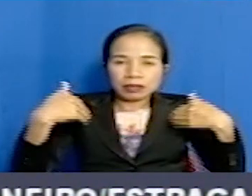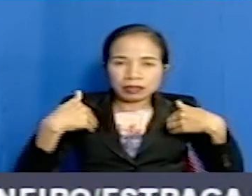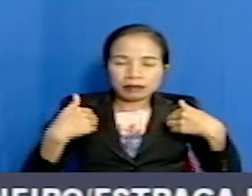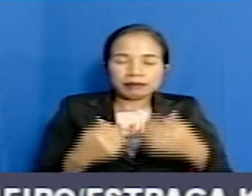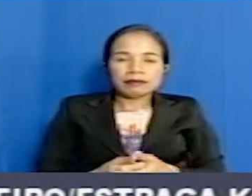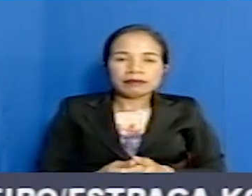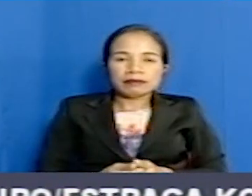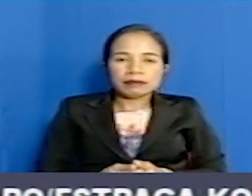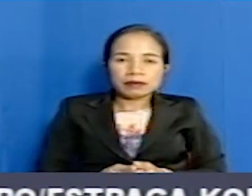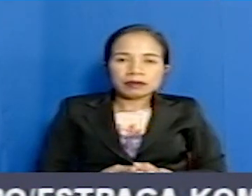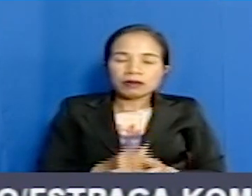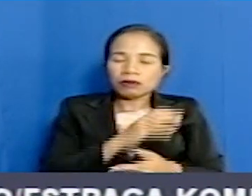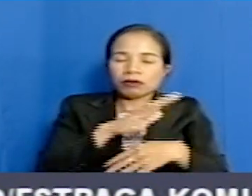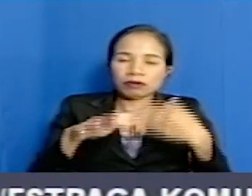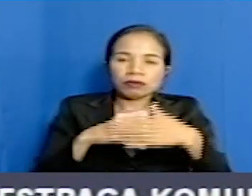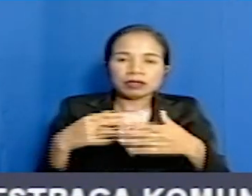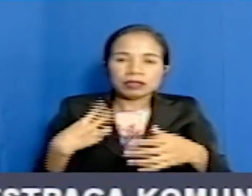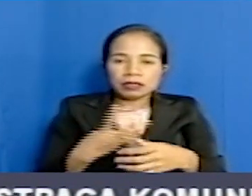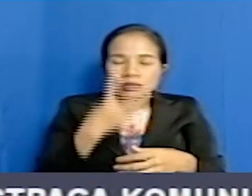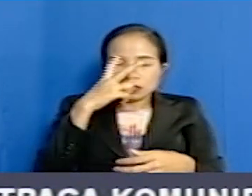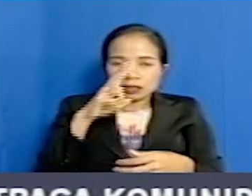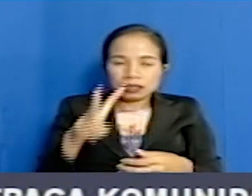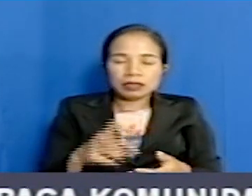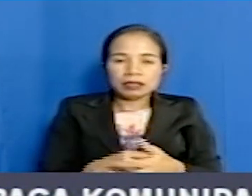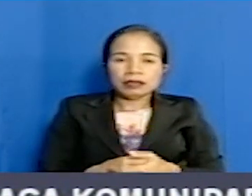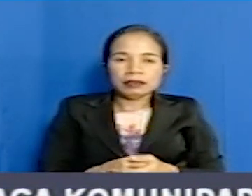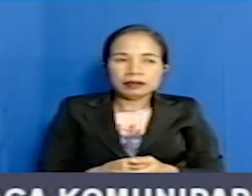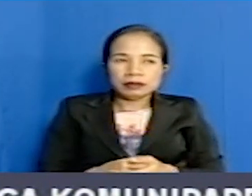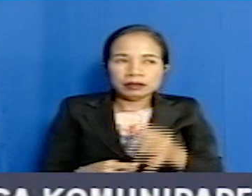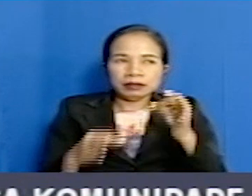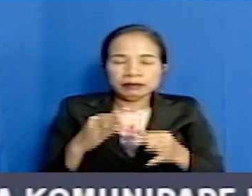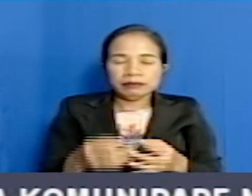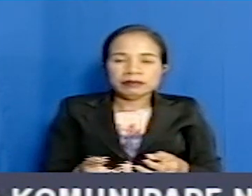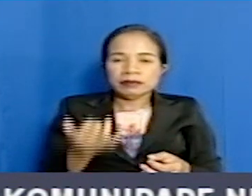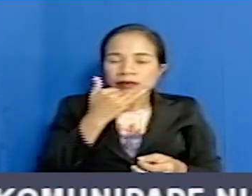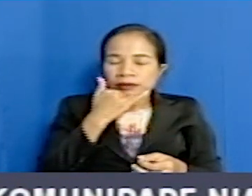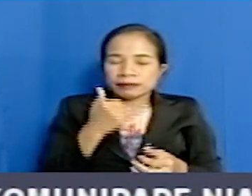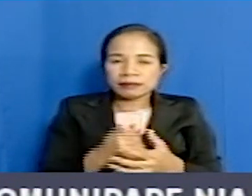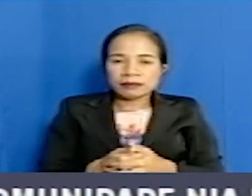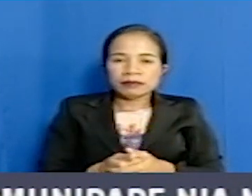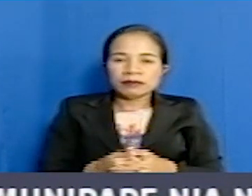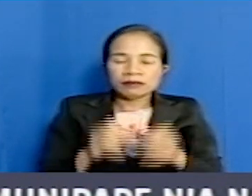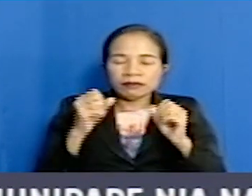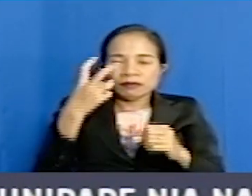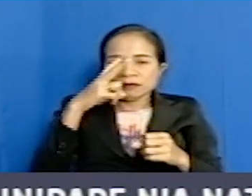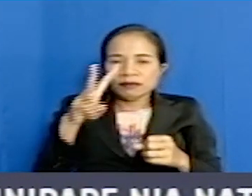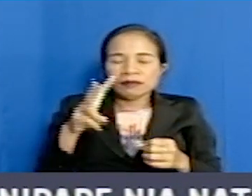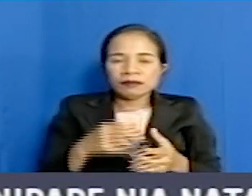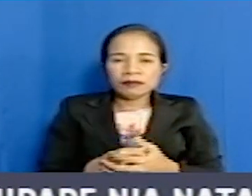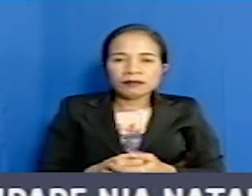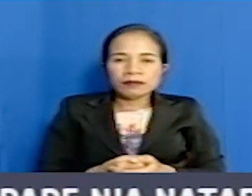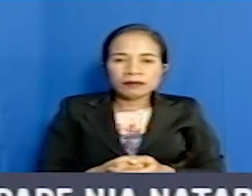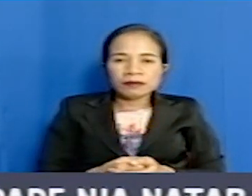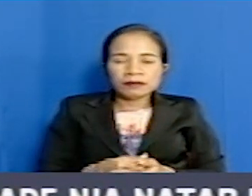itahare, buat toto itahare na ba, palo iha fallas balu, kita fuah nori masira perlabelan sana,